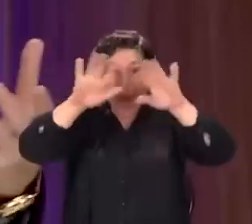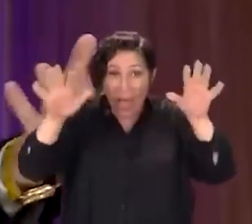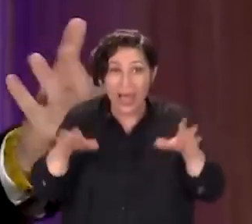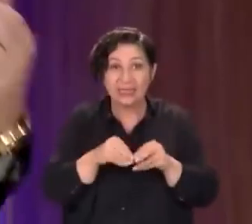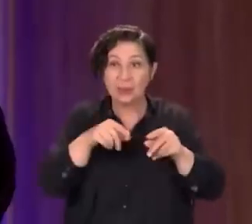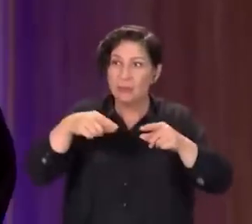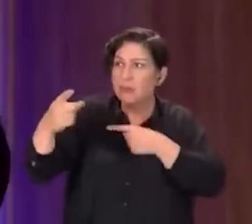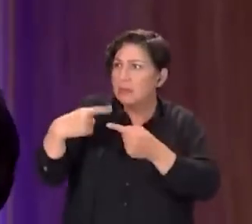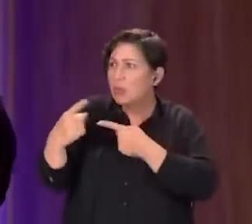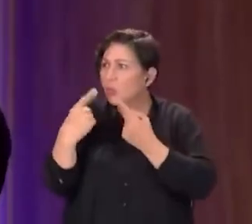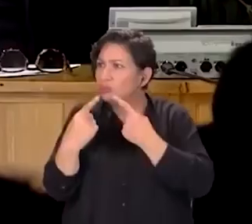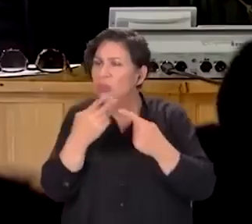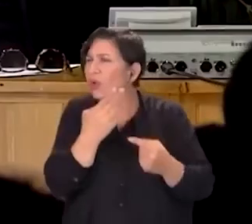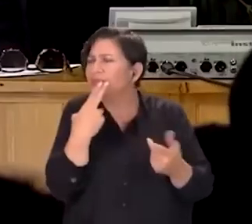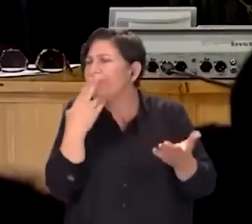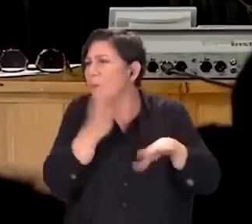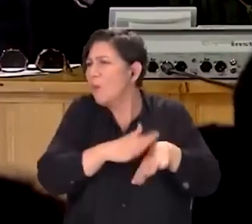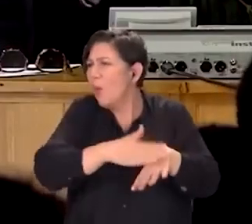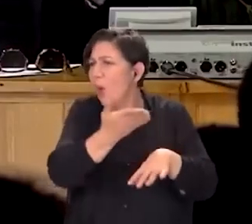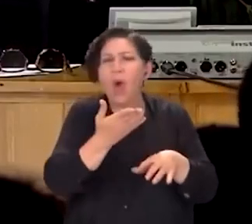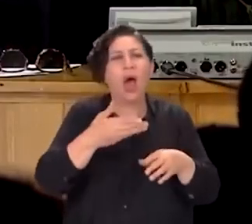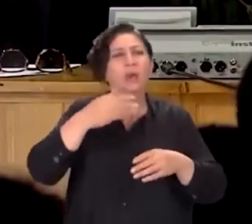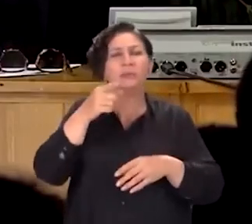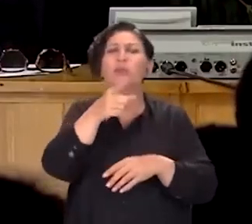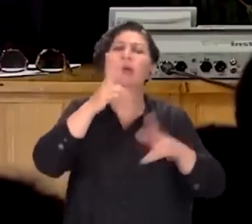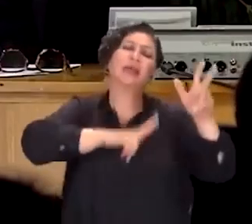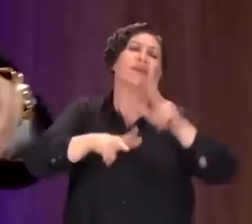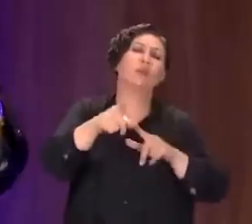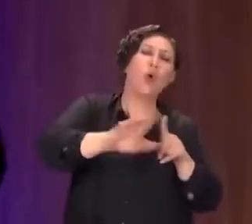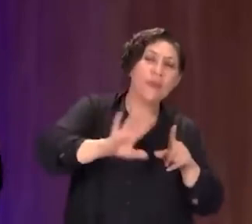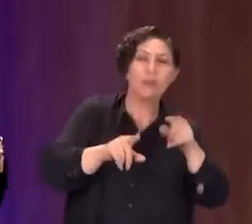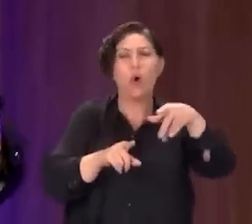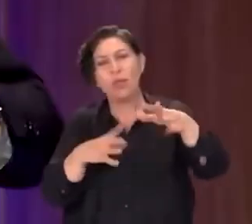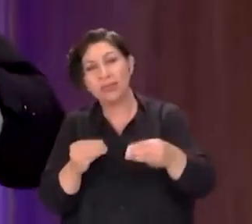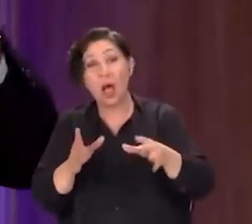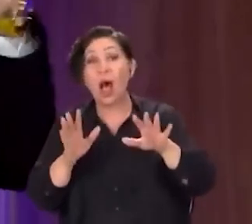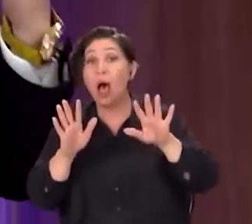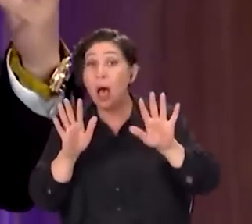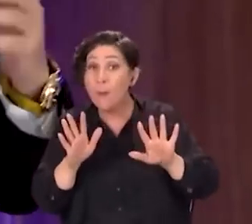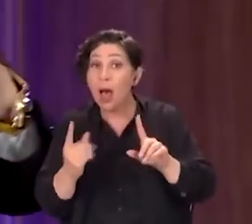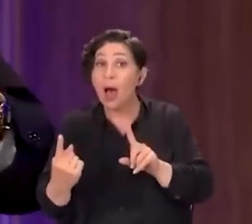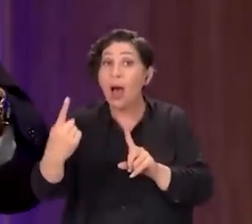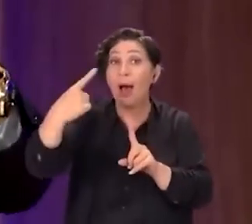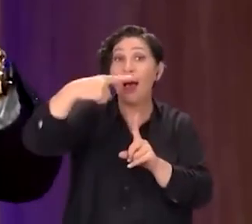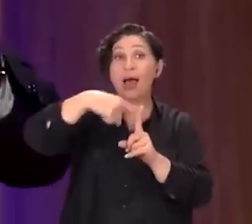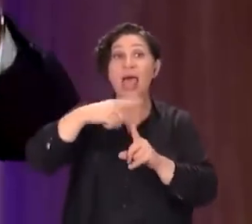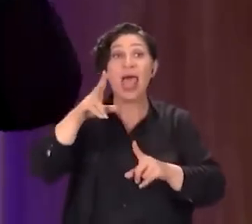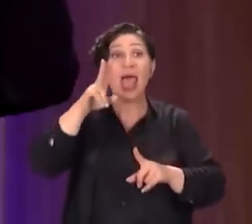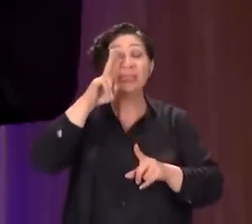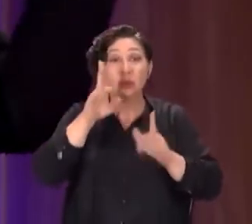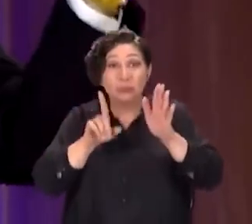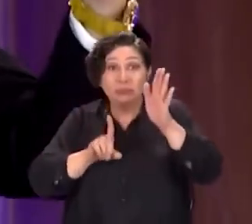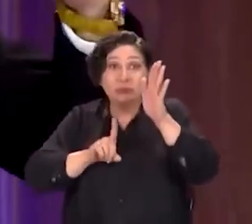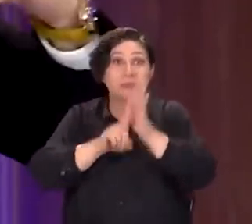Herkes birbiriyle konuşuyor. Ne yapıyor kadın? İşte yorum yapıyor. Efendim en tarihin şöyledir, böyledir filan. Bunun üzerine en sonunda